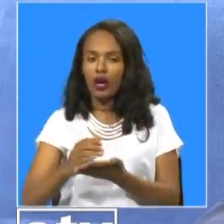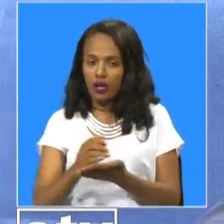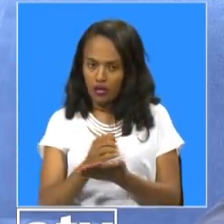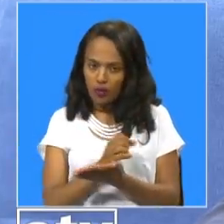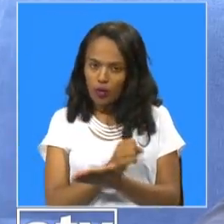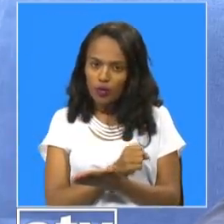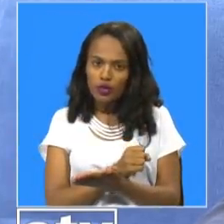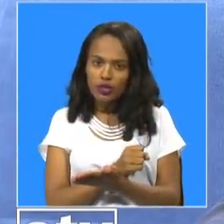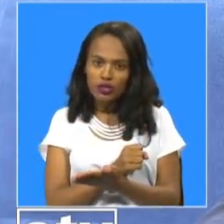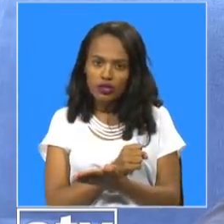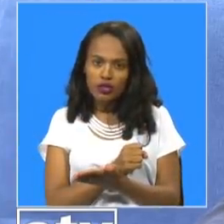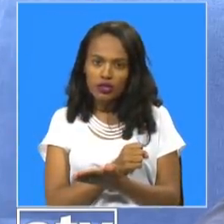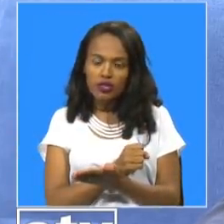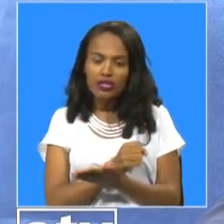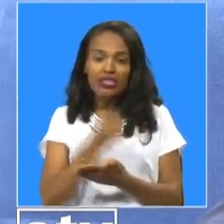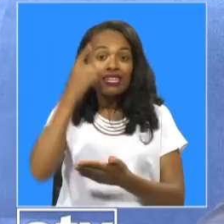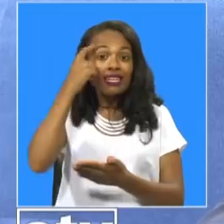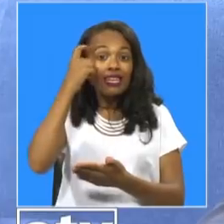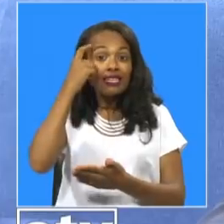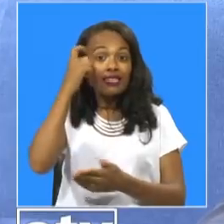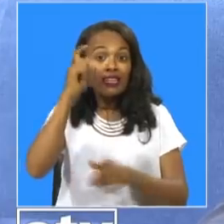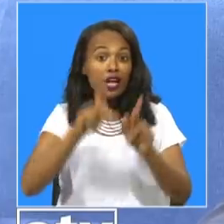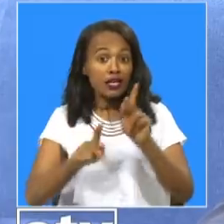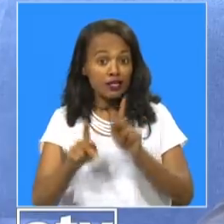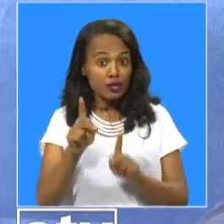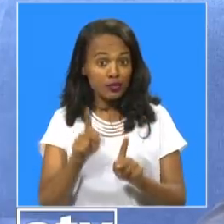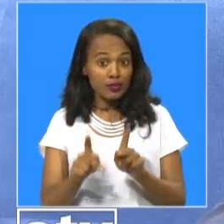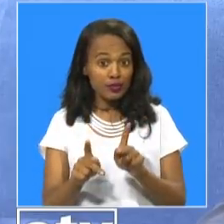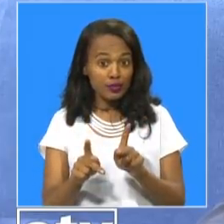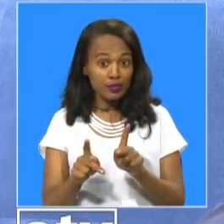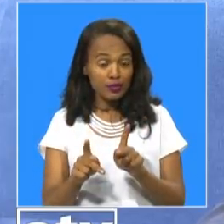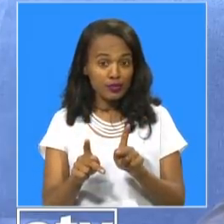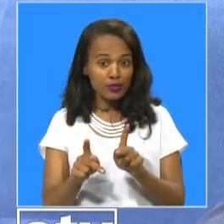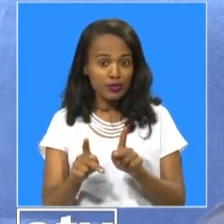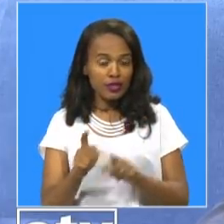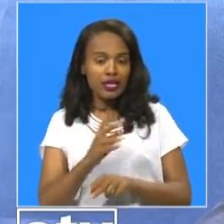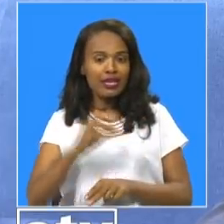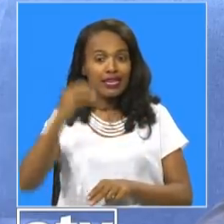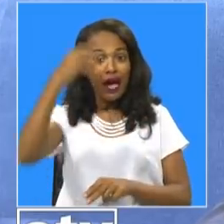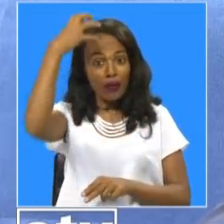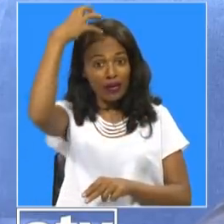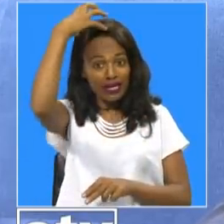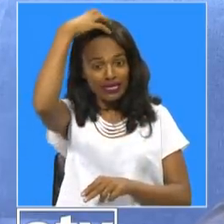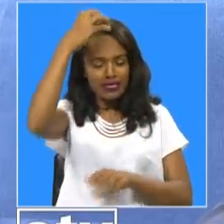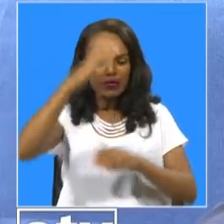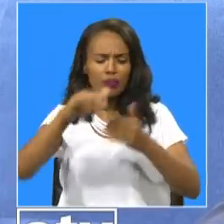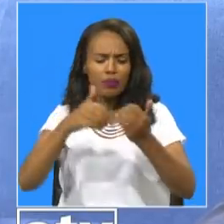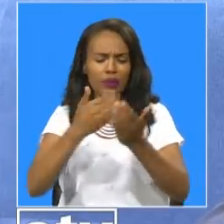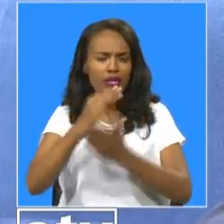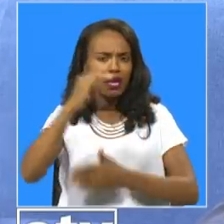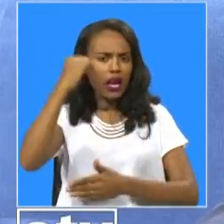እንደሚወስድ የትግራይ ህዝብ እና መንግስት